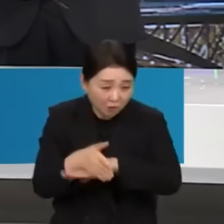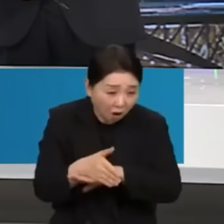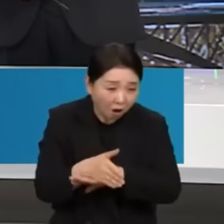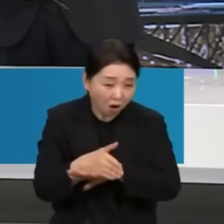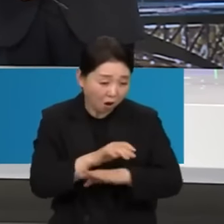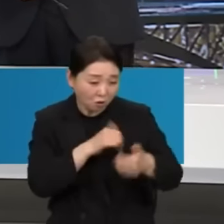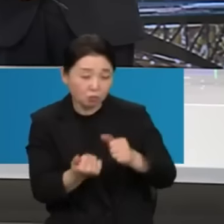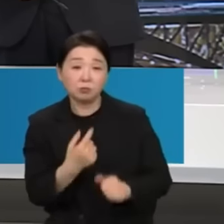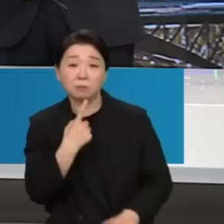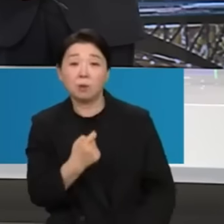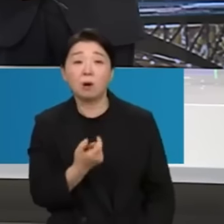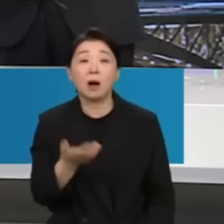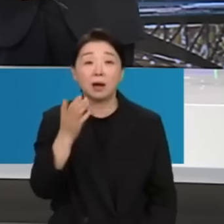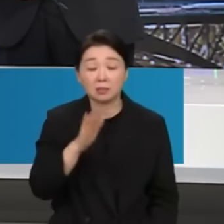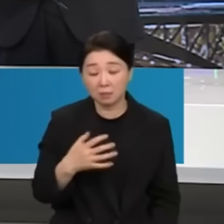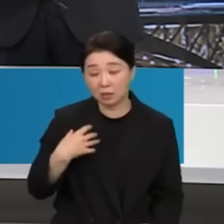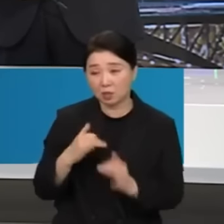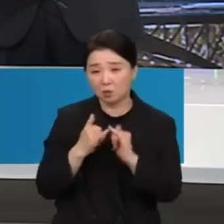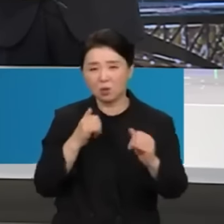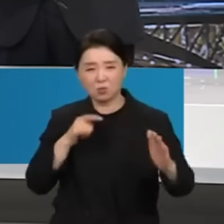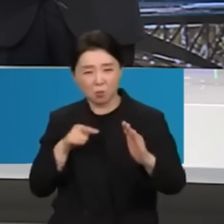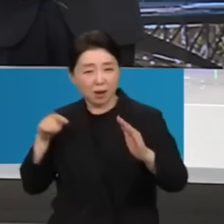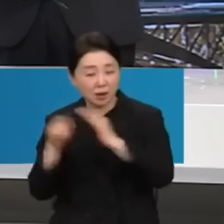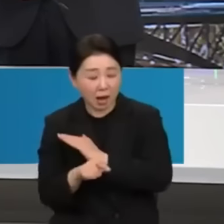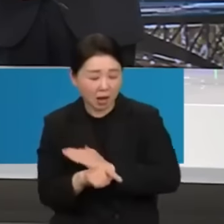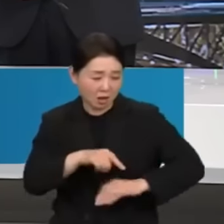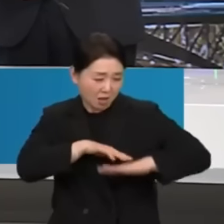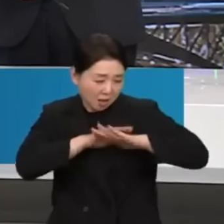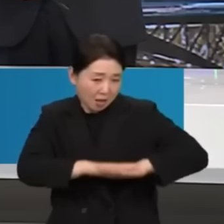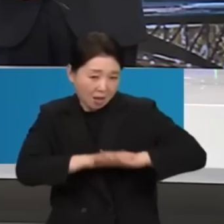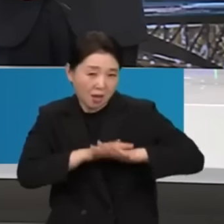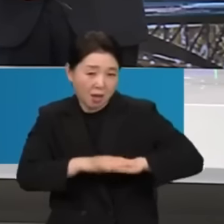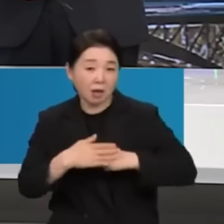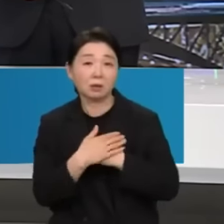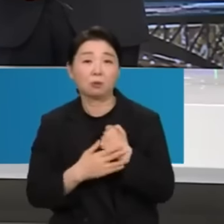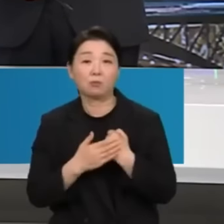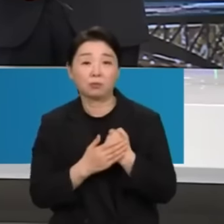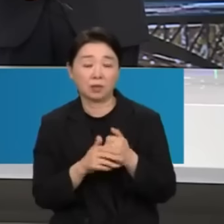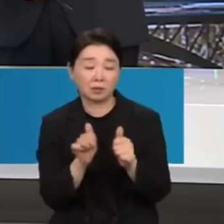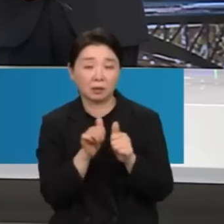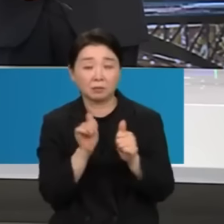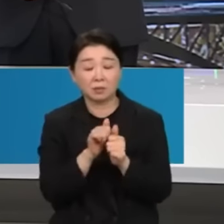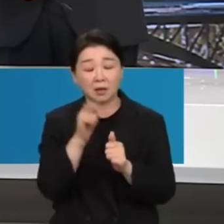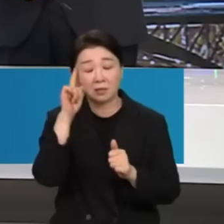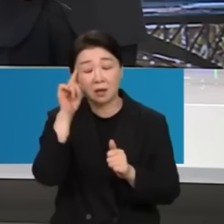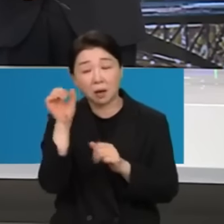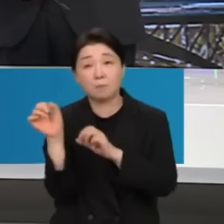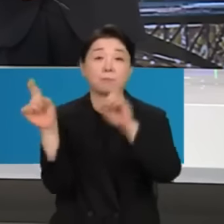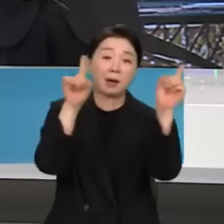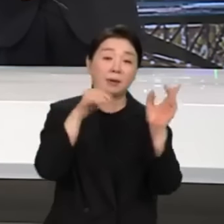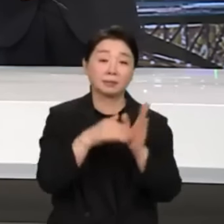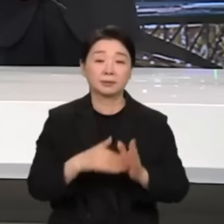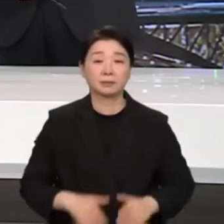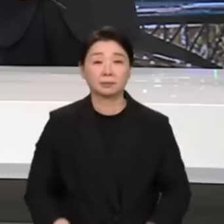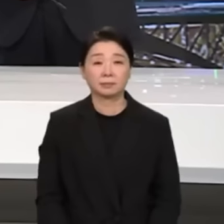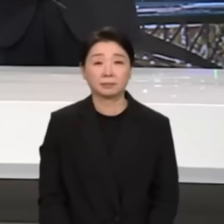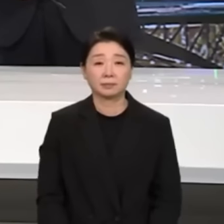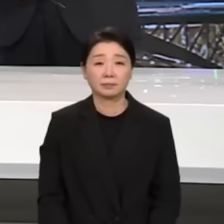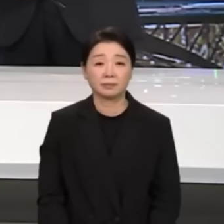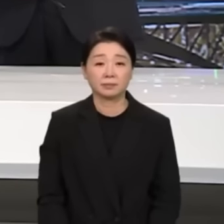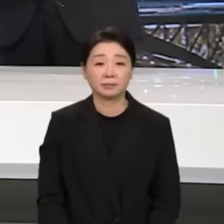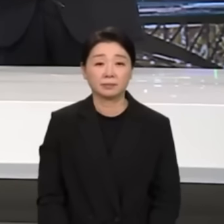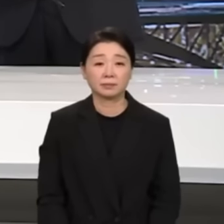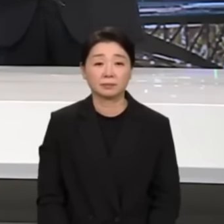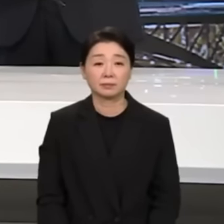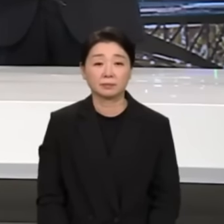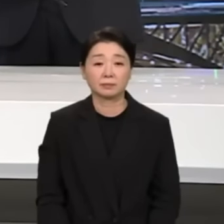날 뻔했는데 담당 직원이 곧바로 달려가 심폐소생술을 한 덕에 이 남성은 의식을 되찾을 수 있었습니다. 정진명